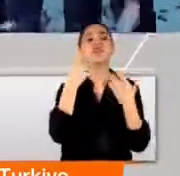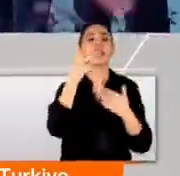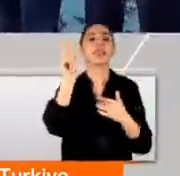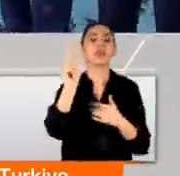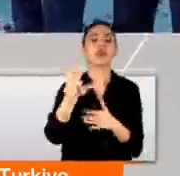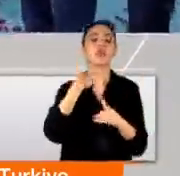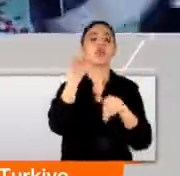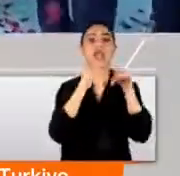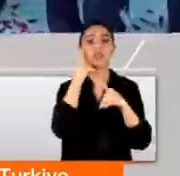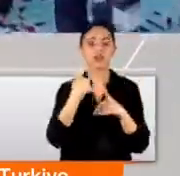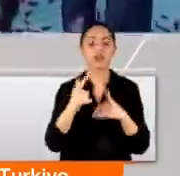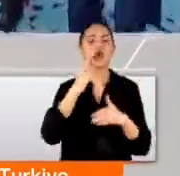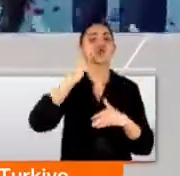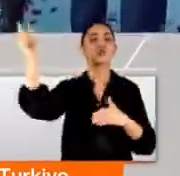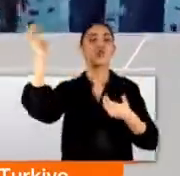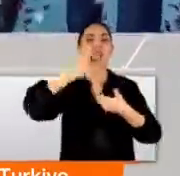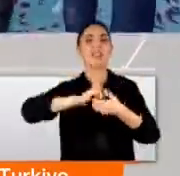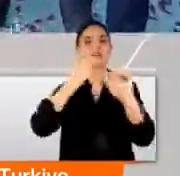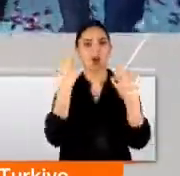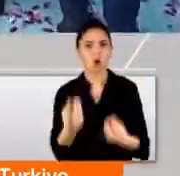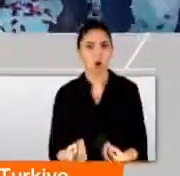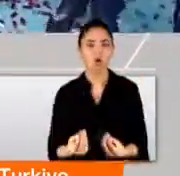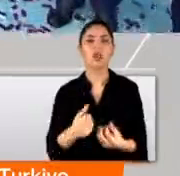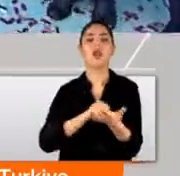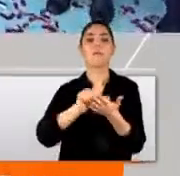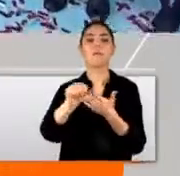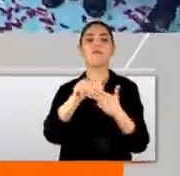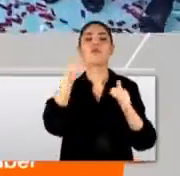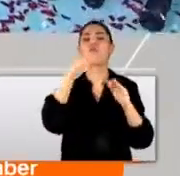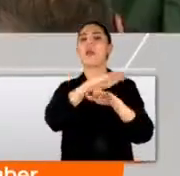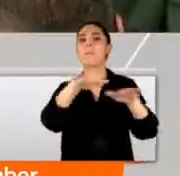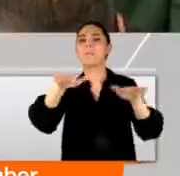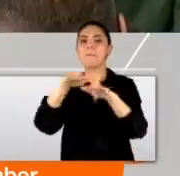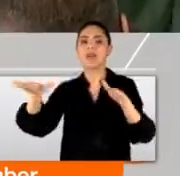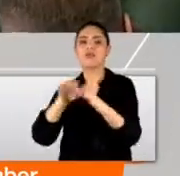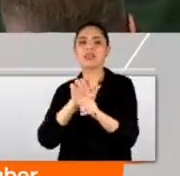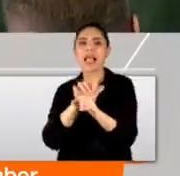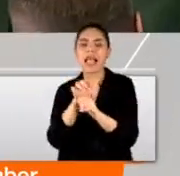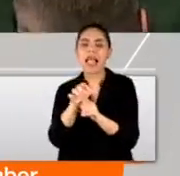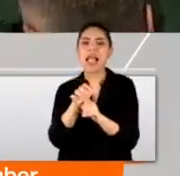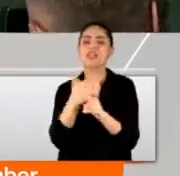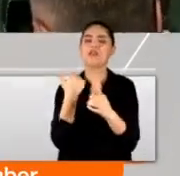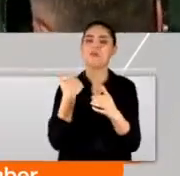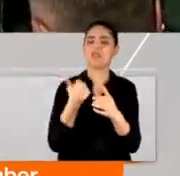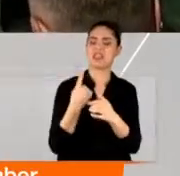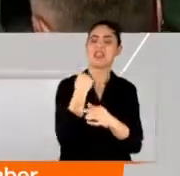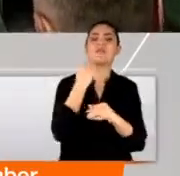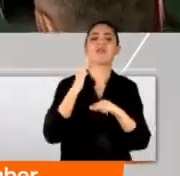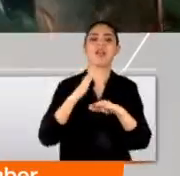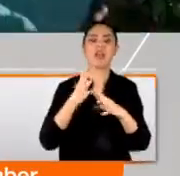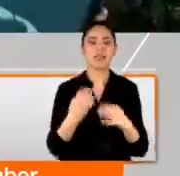seçimlerinde Cumhur İttifakı olarak her mecliste ezici bir çoğunlukta temsil